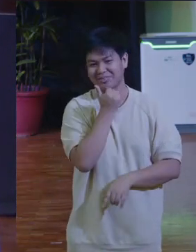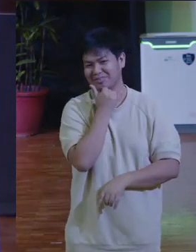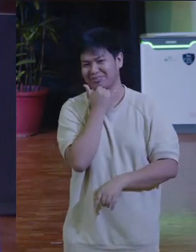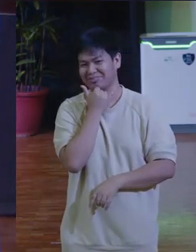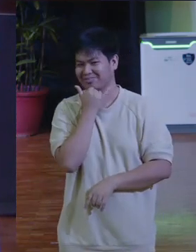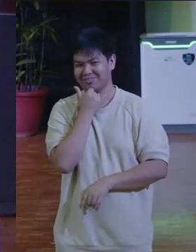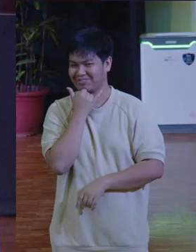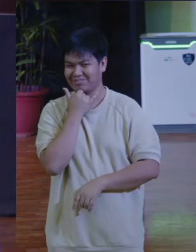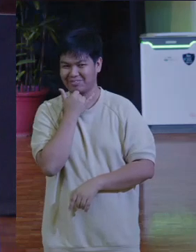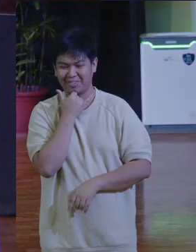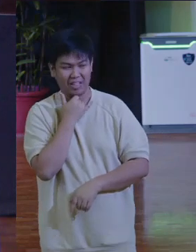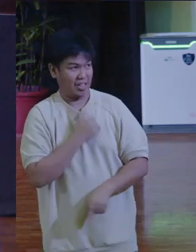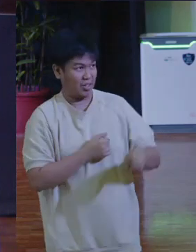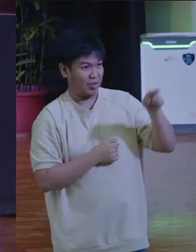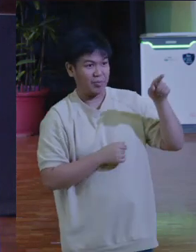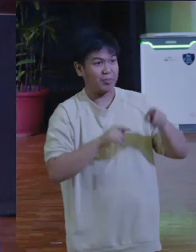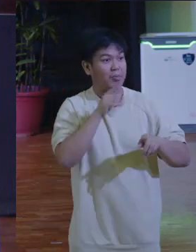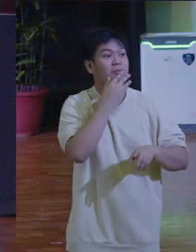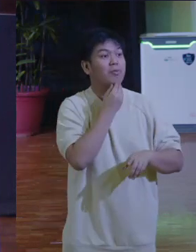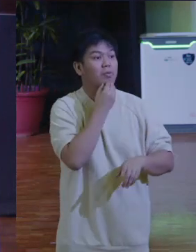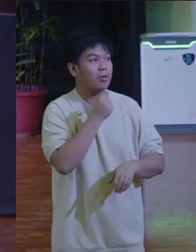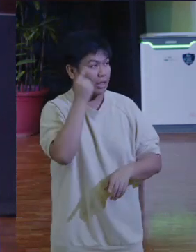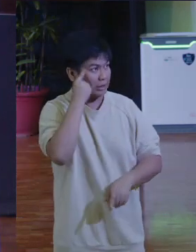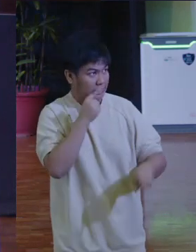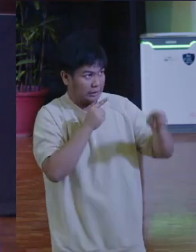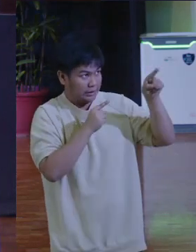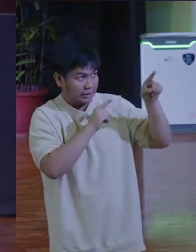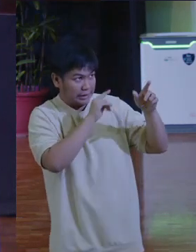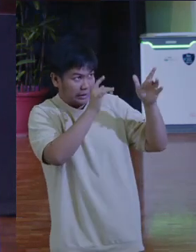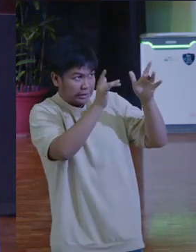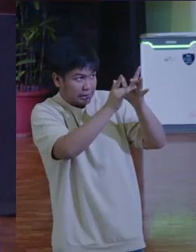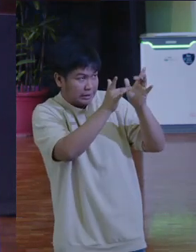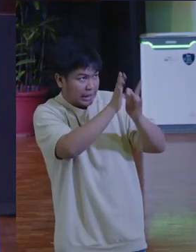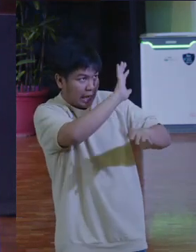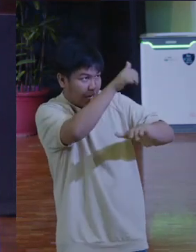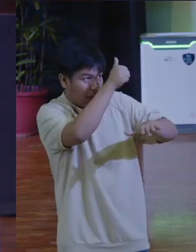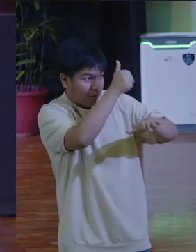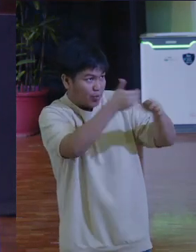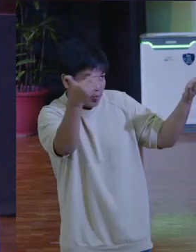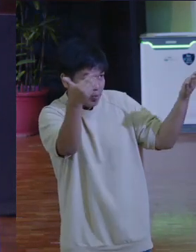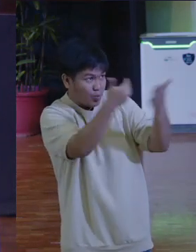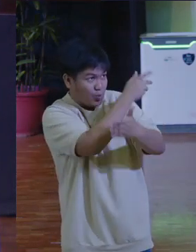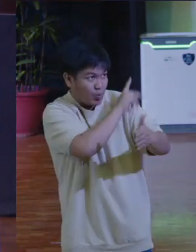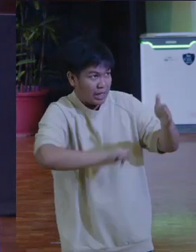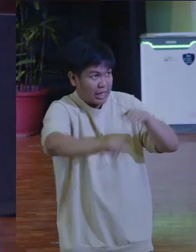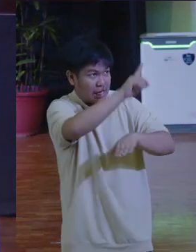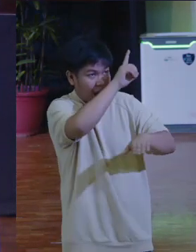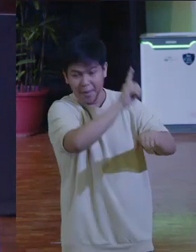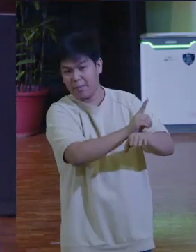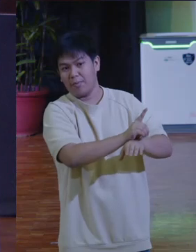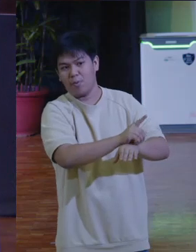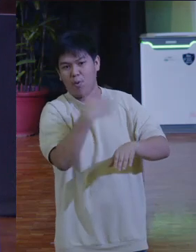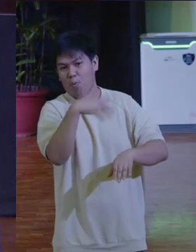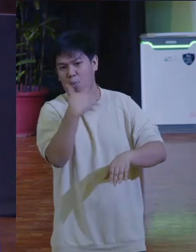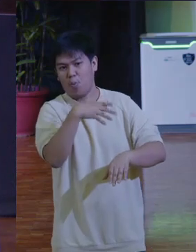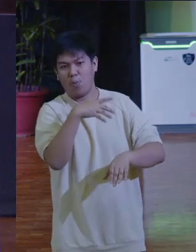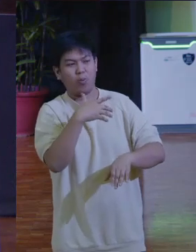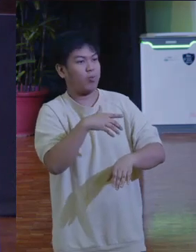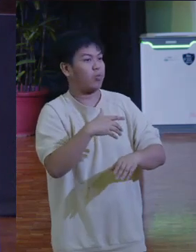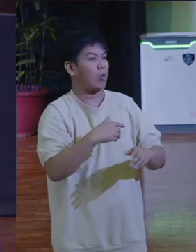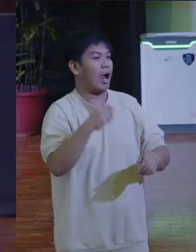pinakamalaki, pinakamalawak na kingdom ng Israel. Bago nahati-hati ito dahil sa kanilang mga